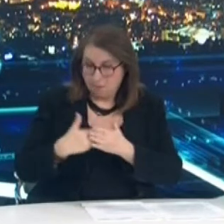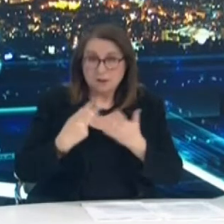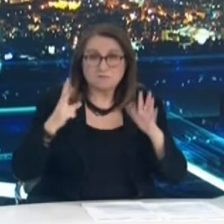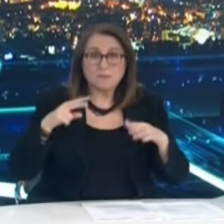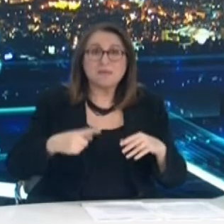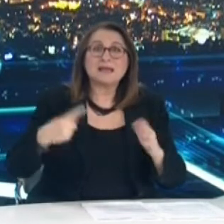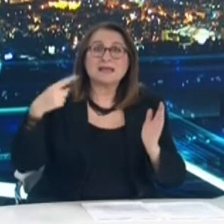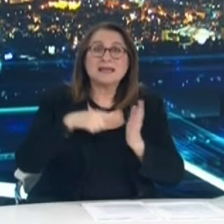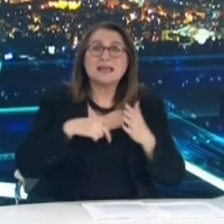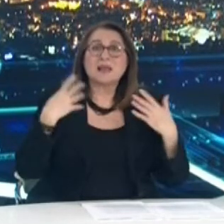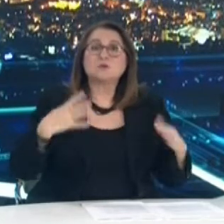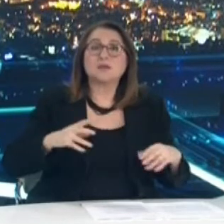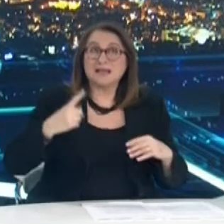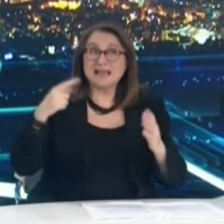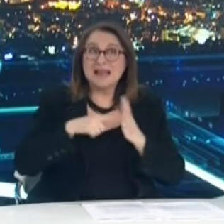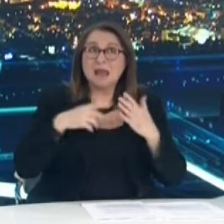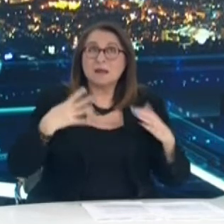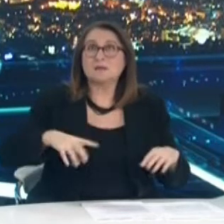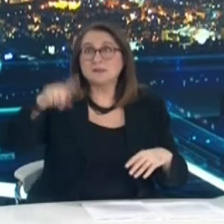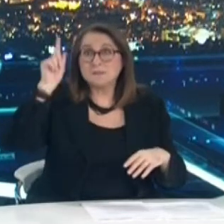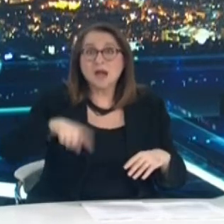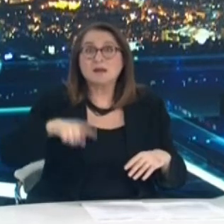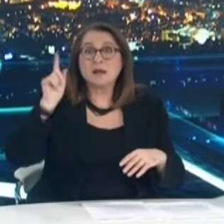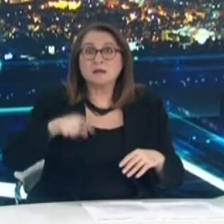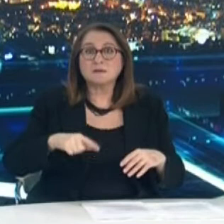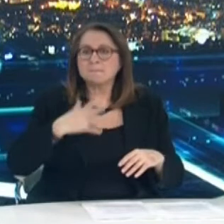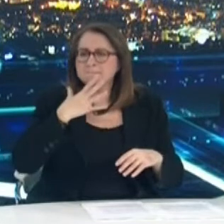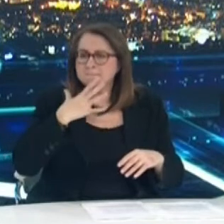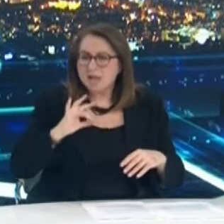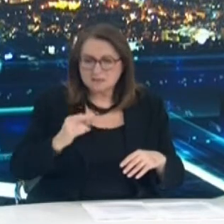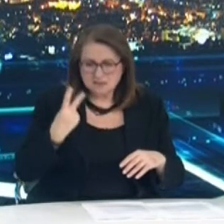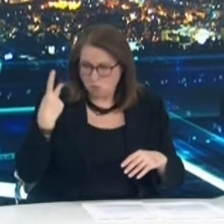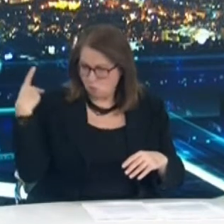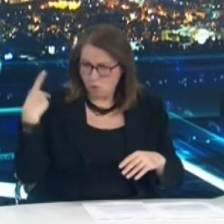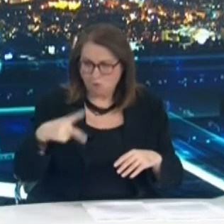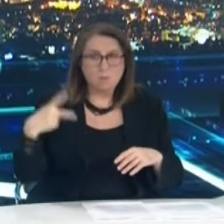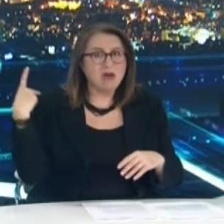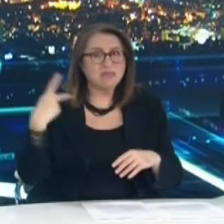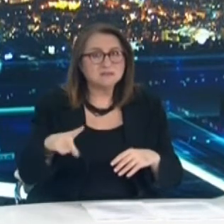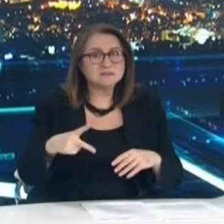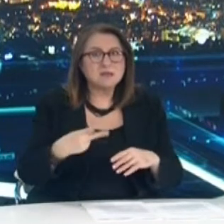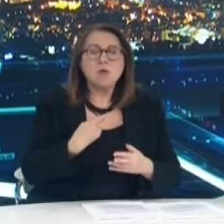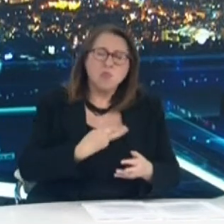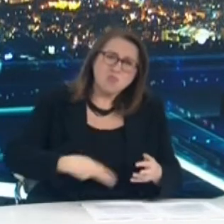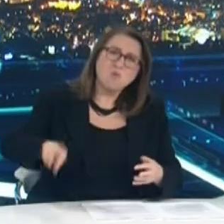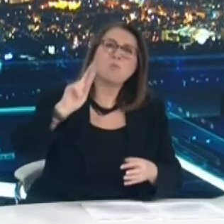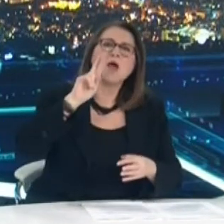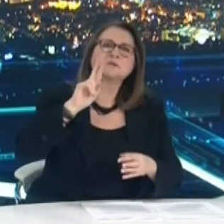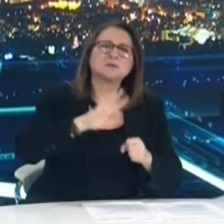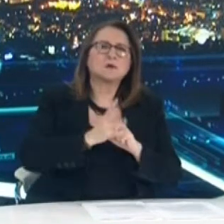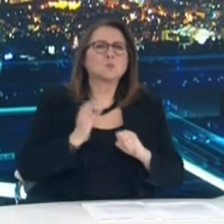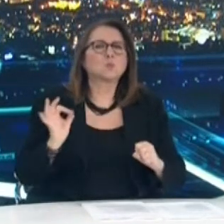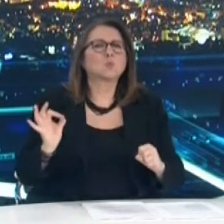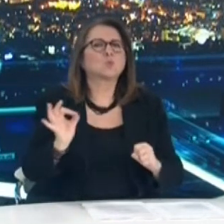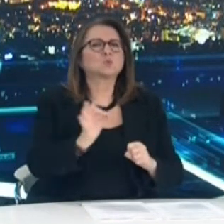μέρα, έχοντας σχεδόν διπλασιαστεί μέσα στις τελευταίες 15 μέρες. Ο αριθμός των τεστ που διενεργήθηκαν αυτή την εβδομάδα κατά